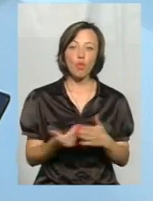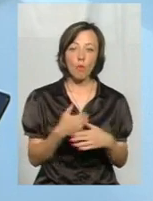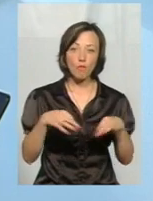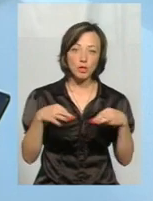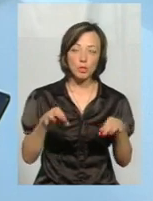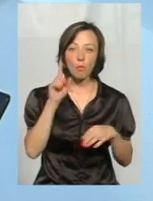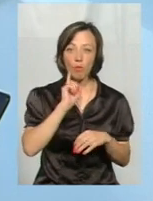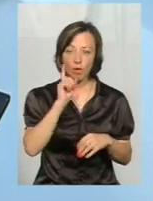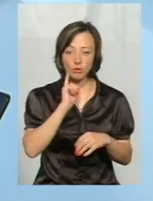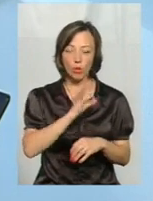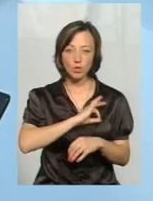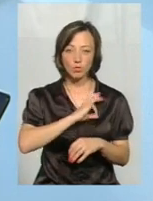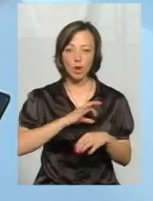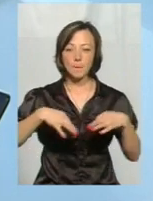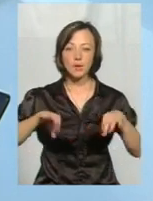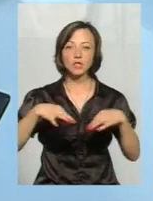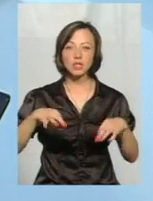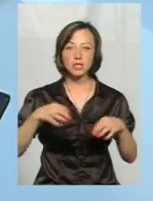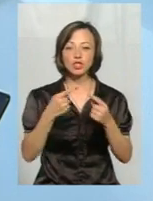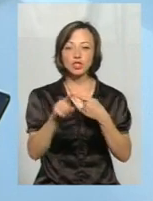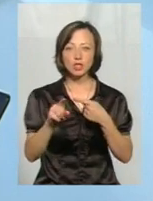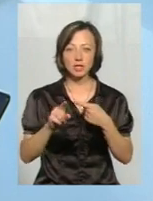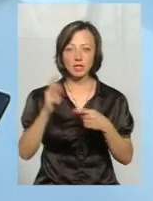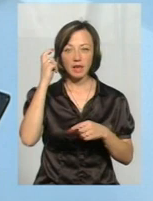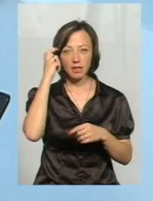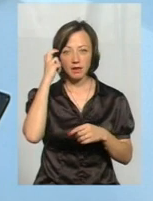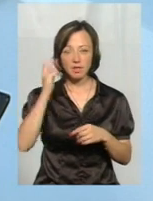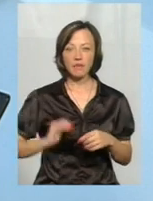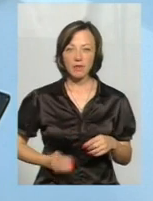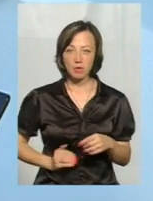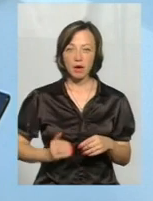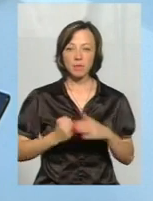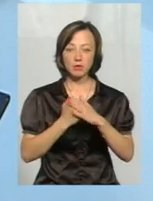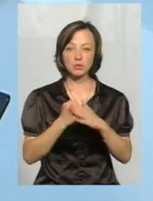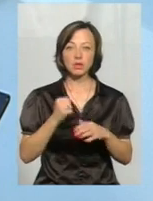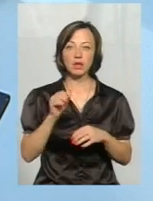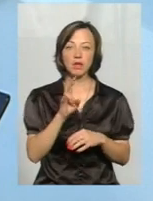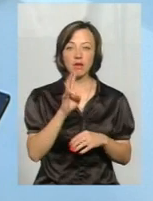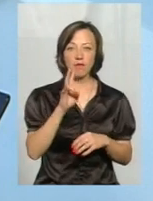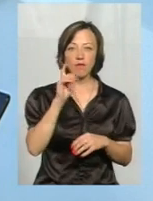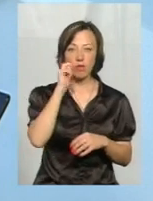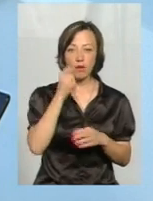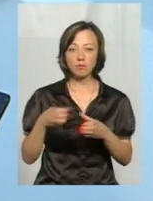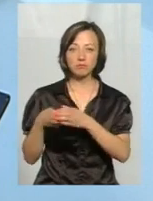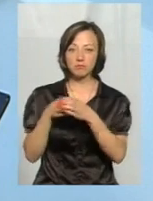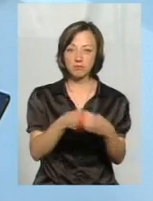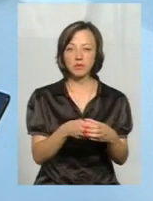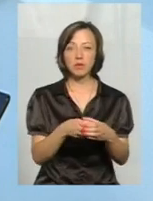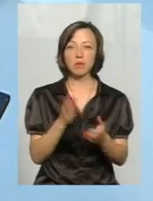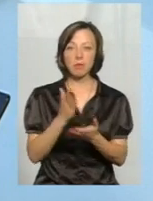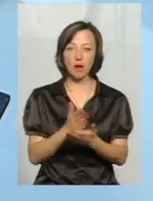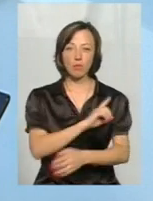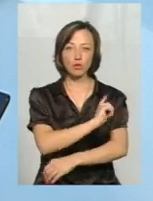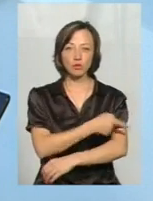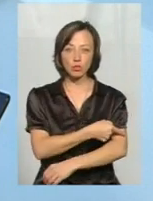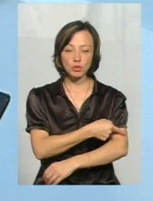машину. Поки що ми користуємося машинами з інших, з київська фірма, яка базується в Новоград-Волинську. Вони присилають бригади, які мають досить